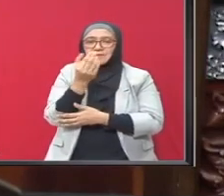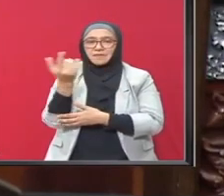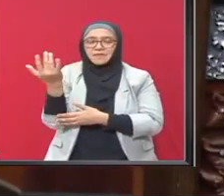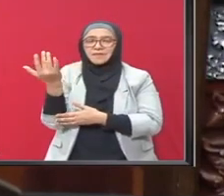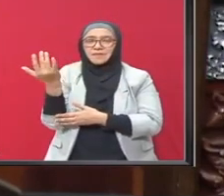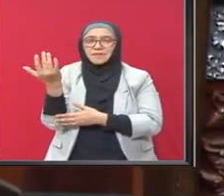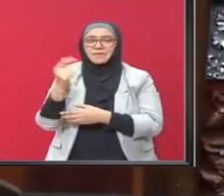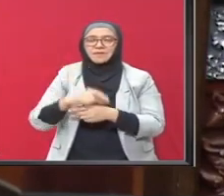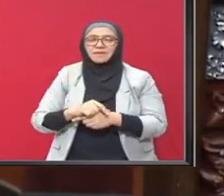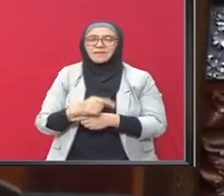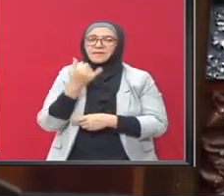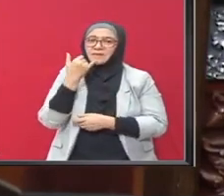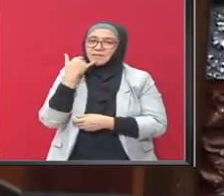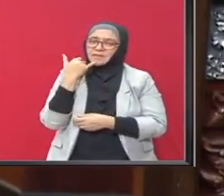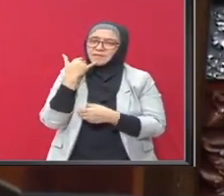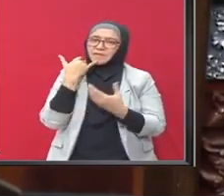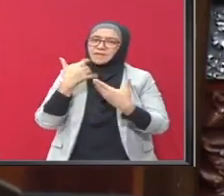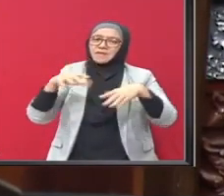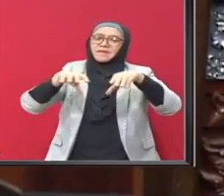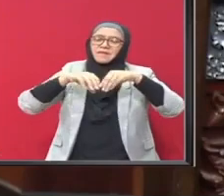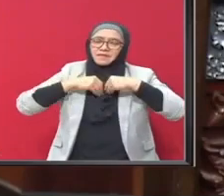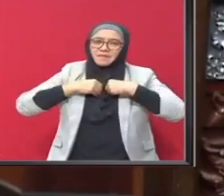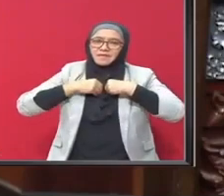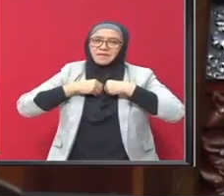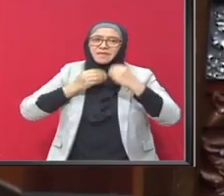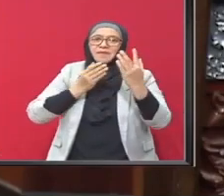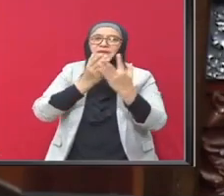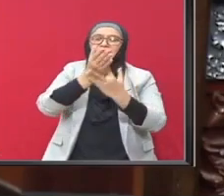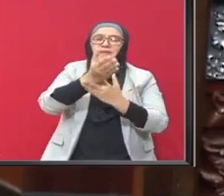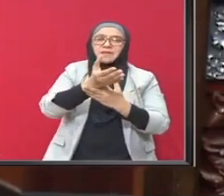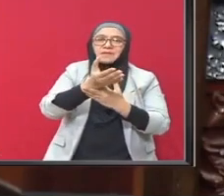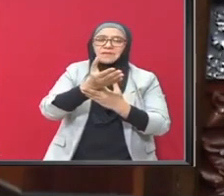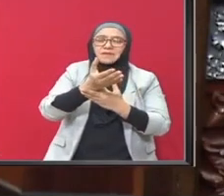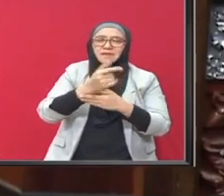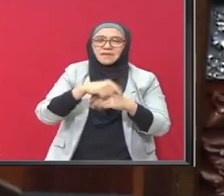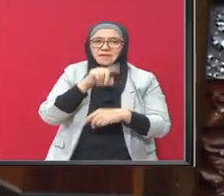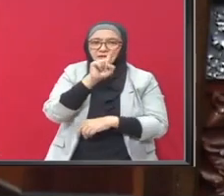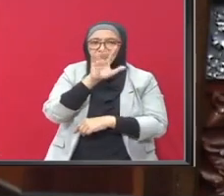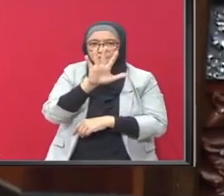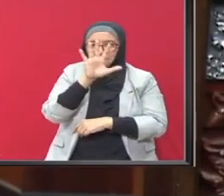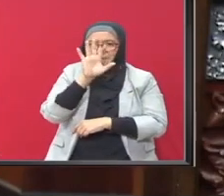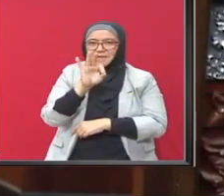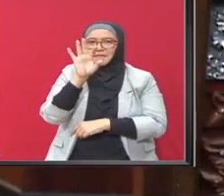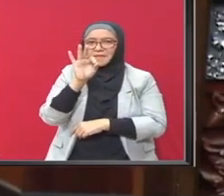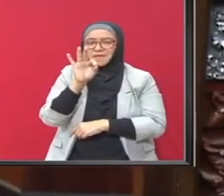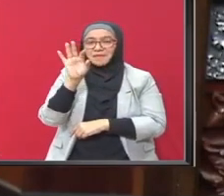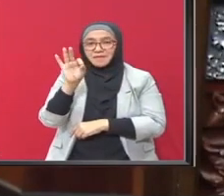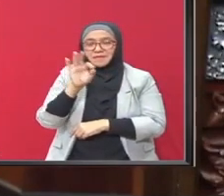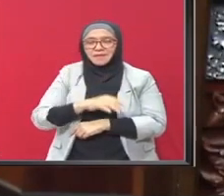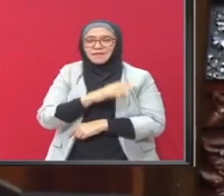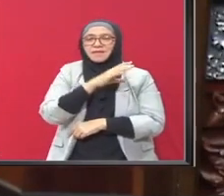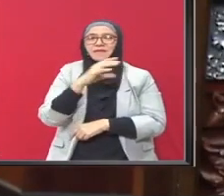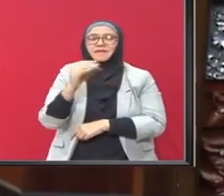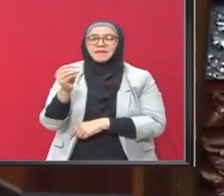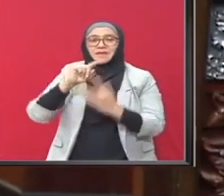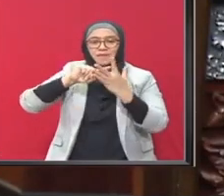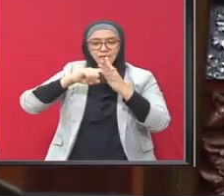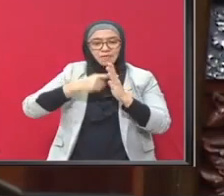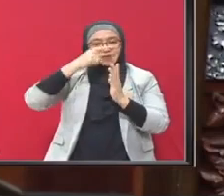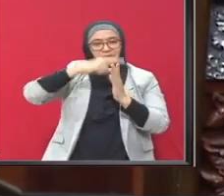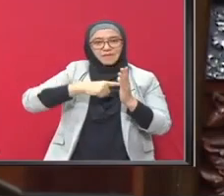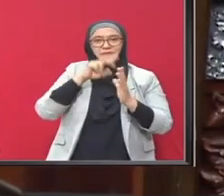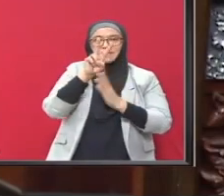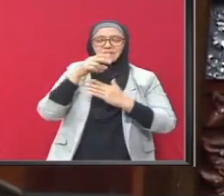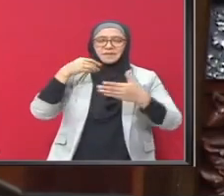76 panggilan telah diterima melakukan tarian khas sih 15099 Mada kado bermula